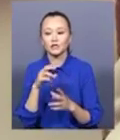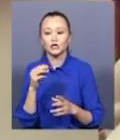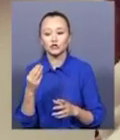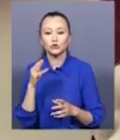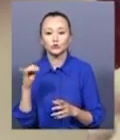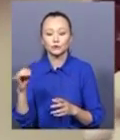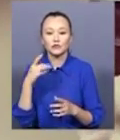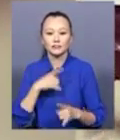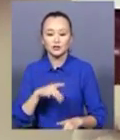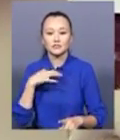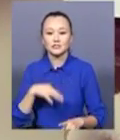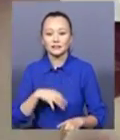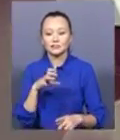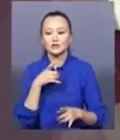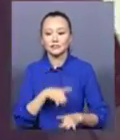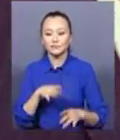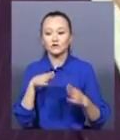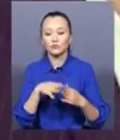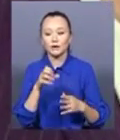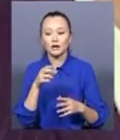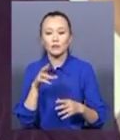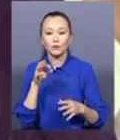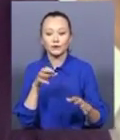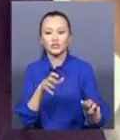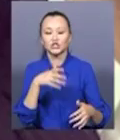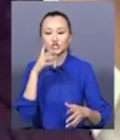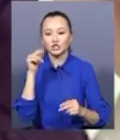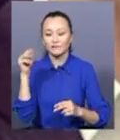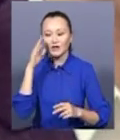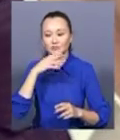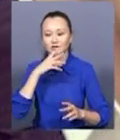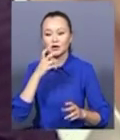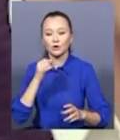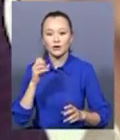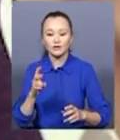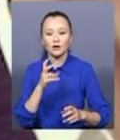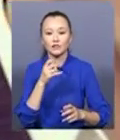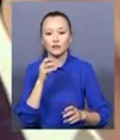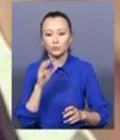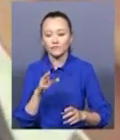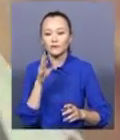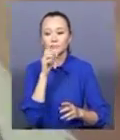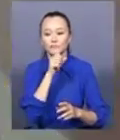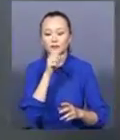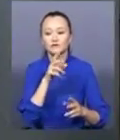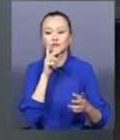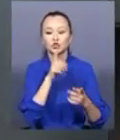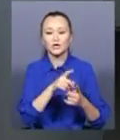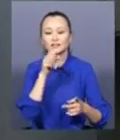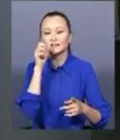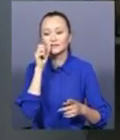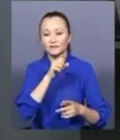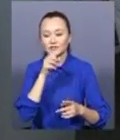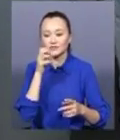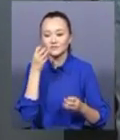Кешью родила сына. С родильного дома Акботу забрал счастливый отец Даурен Айдаркулов. Певицу встречали цветы,